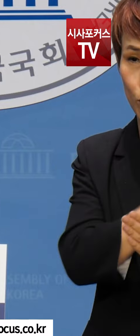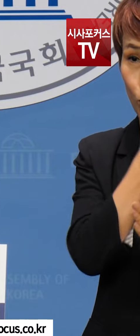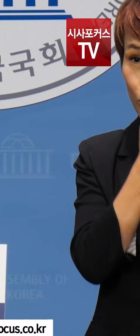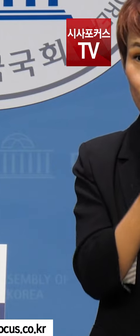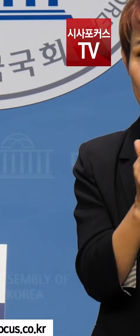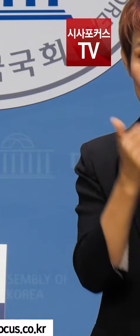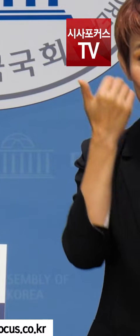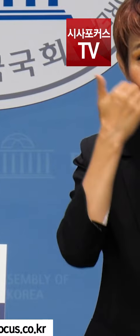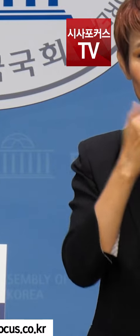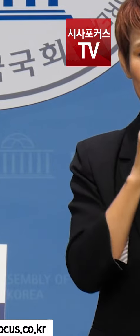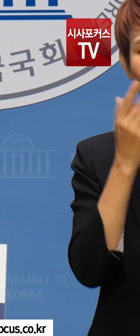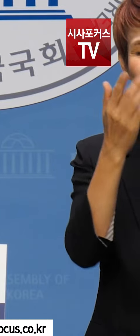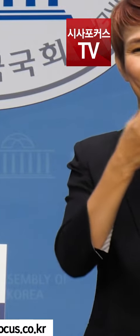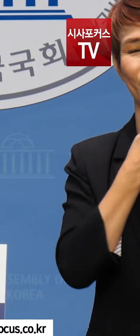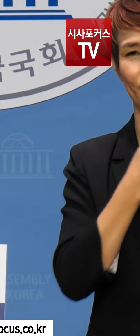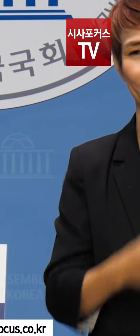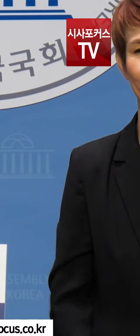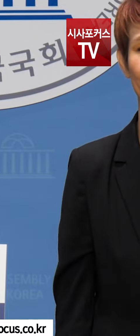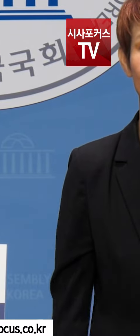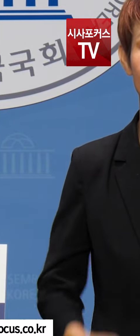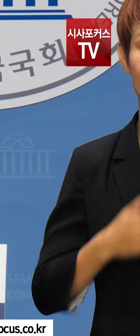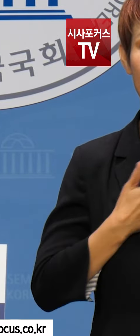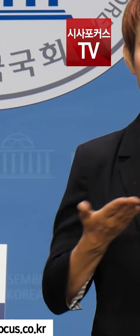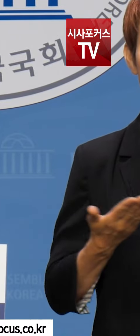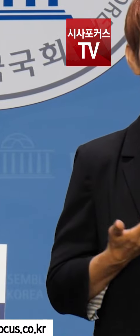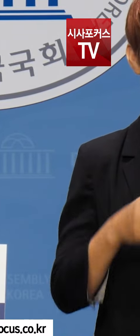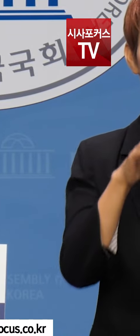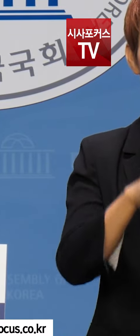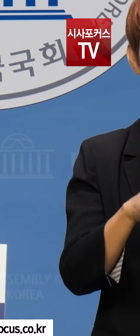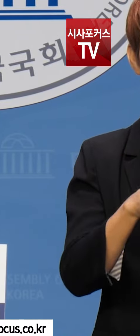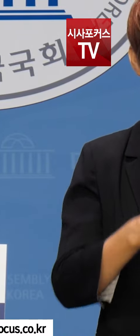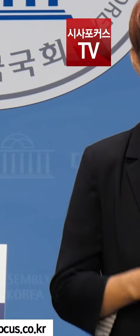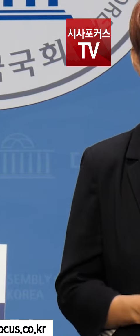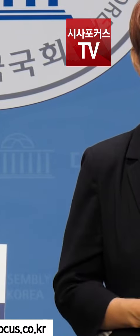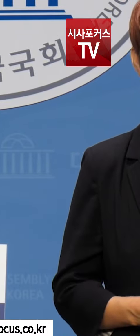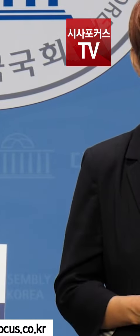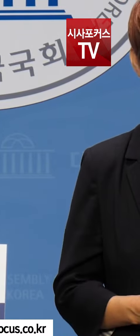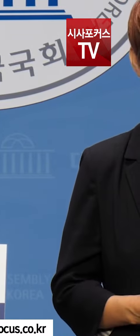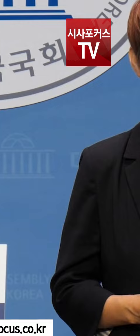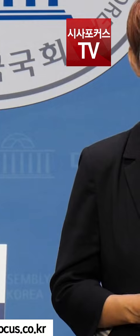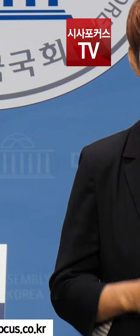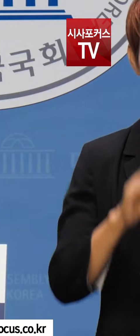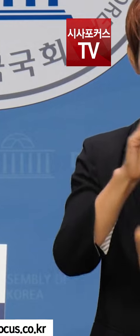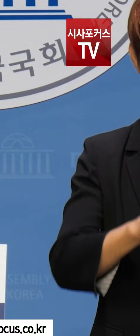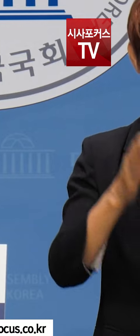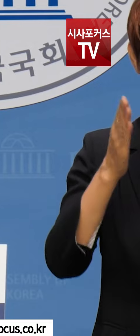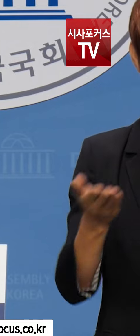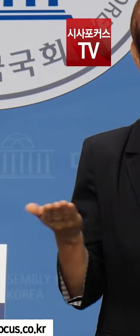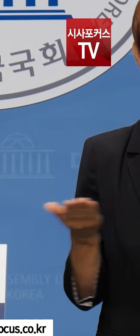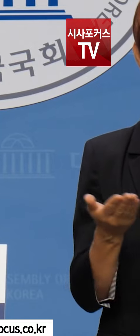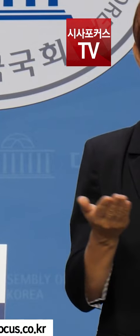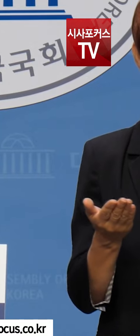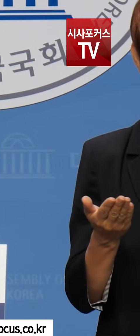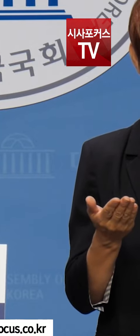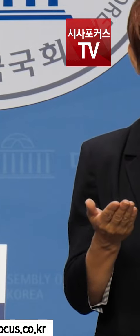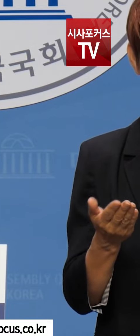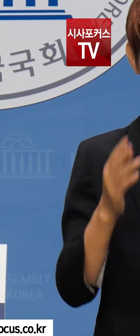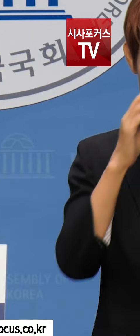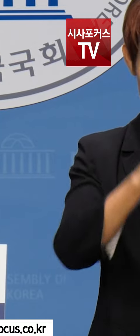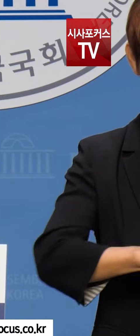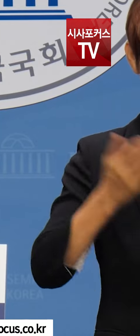분을 말씀드립니다. 제가 일하던 태백병원에 30년 넘게 입원 중이신